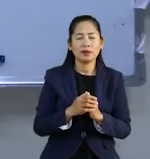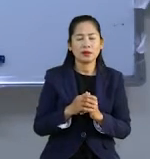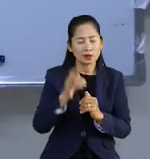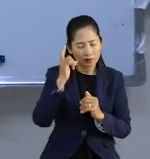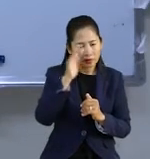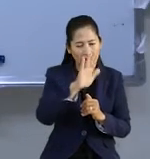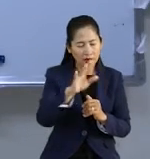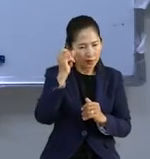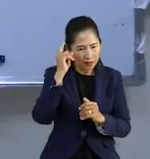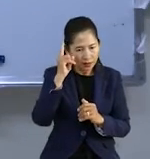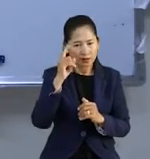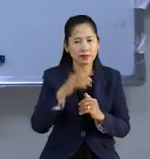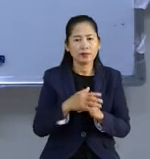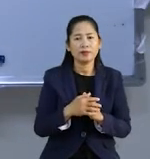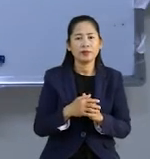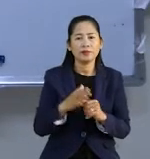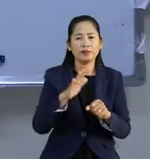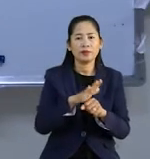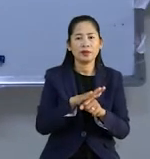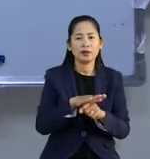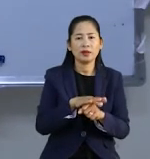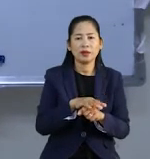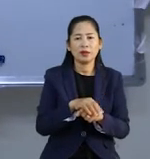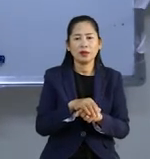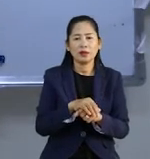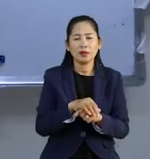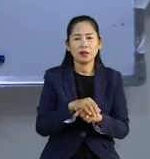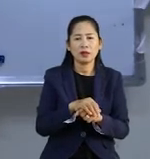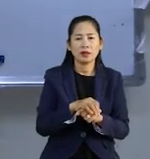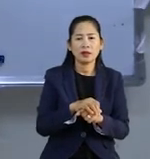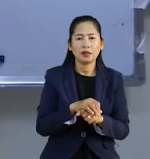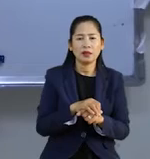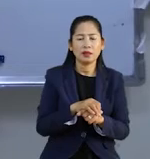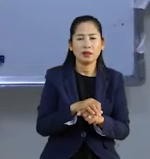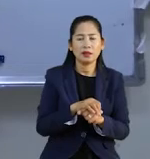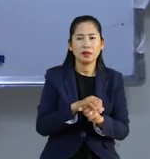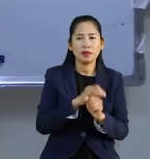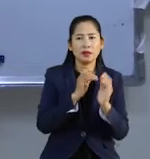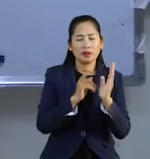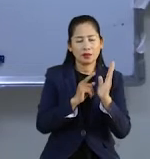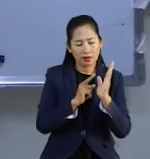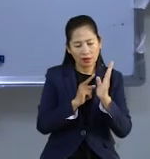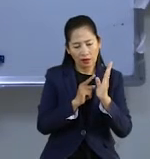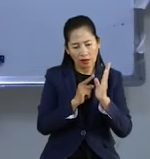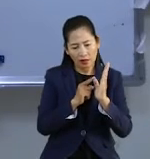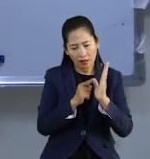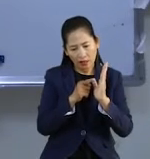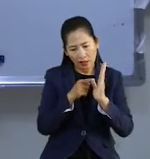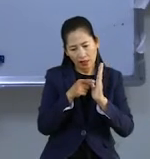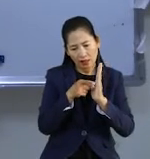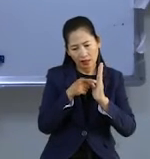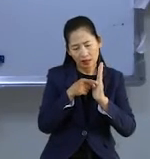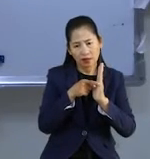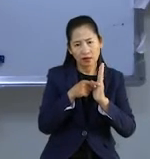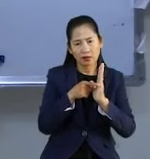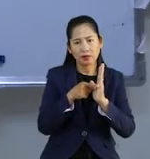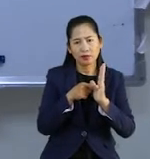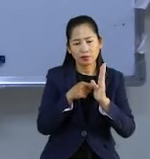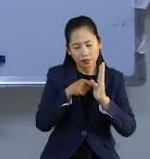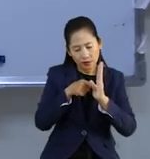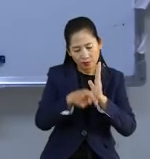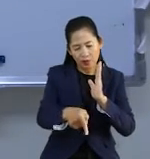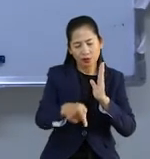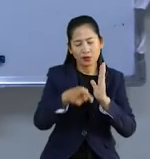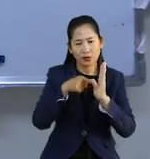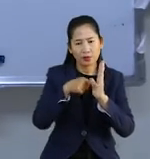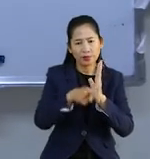คนบานสกอและคนบานบ่มเป็นเปี้ยนะจังคนลูกครูสมบัติเป็นเปี้ยบาดตื่นมวยนักไอชั่วโมงหาถาตื่นเปี้ยหยอบบาด